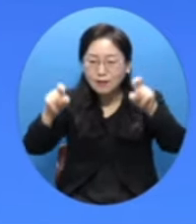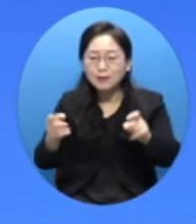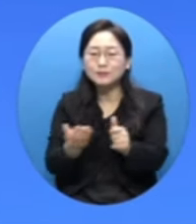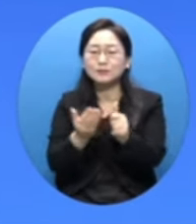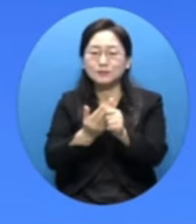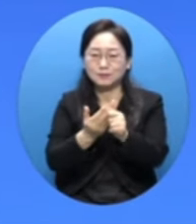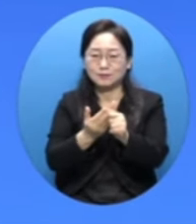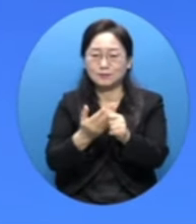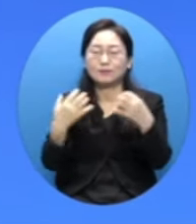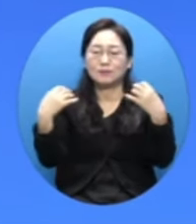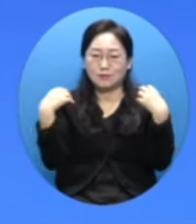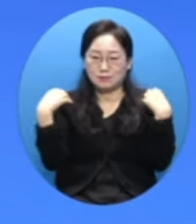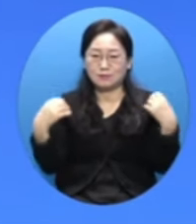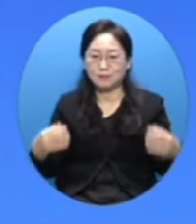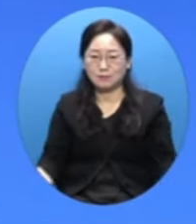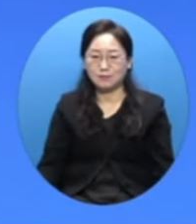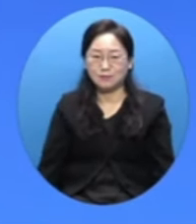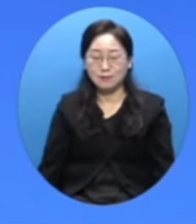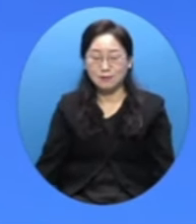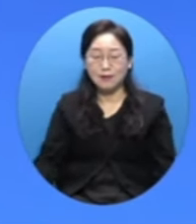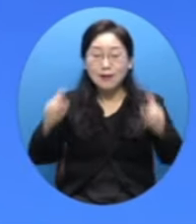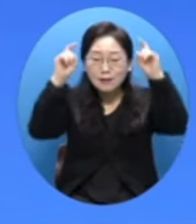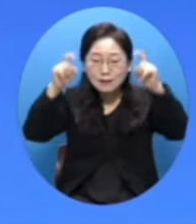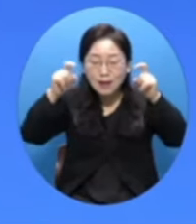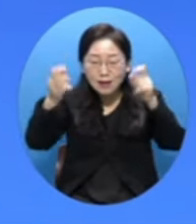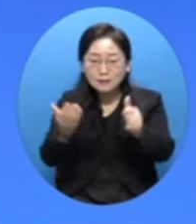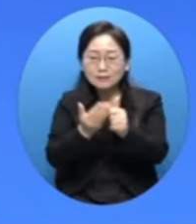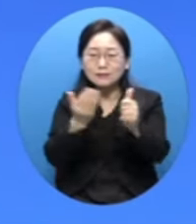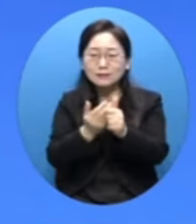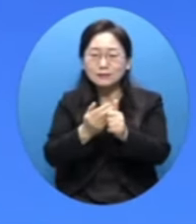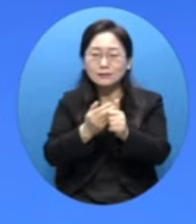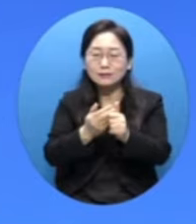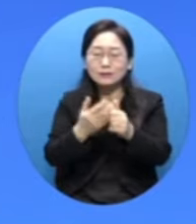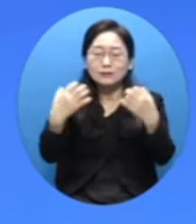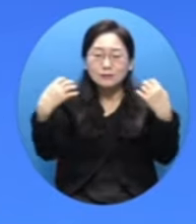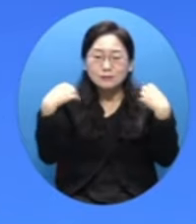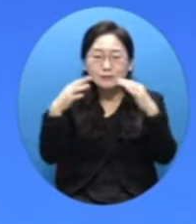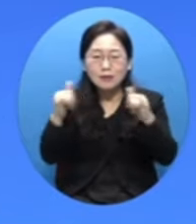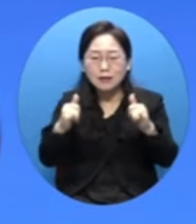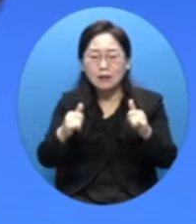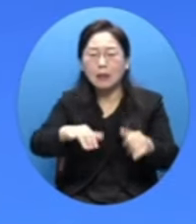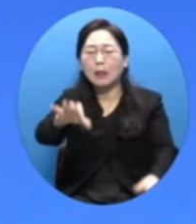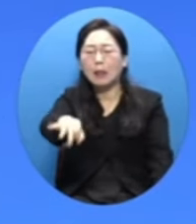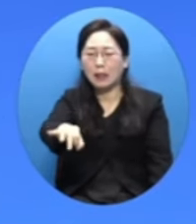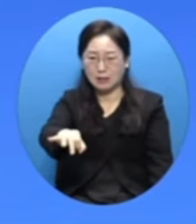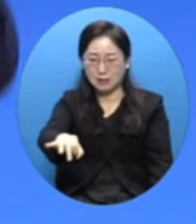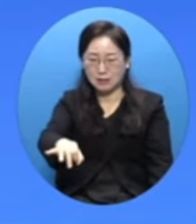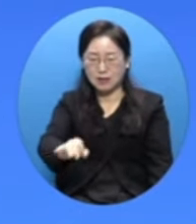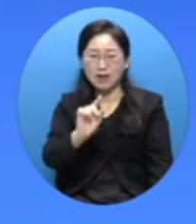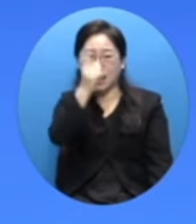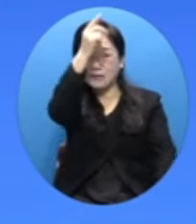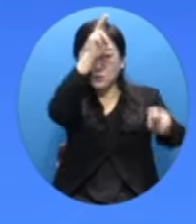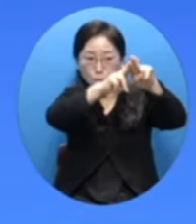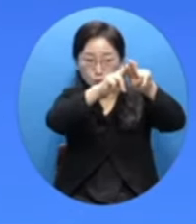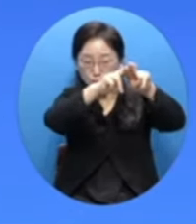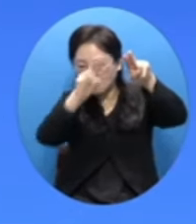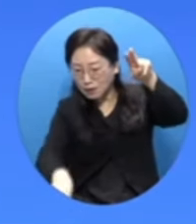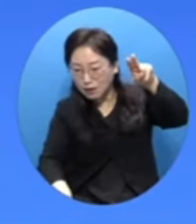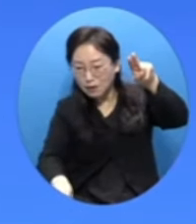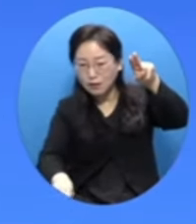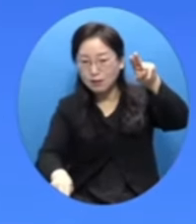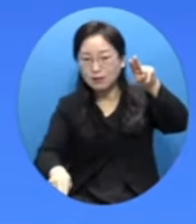목자가 되었습니다. 당시 양치는 목자는 가장 천한 신분이었던 것입니다. 가장 높은 자리에서 가장 낮아져서